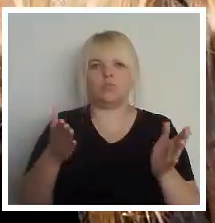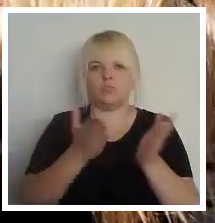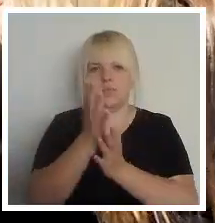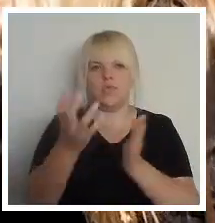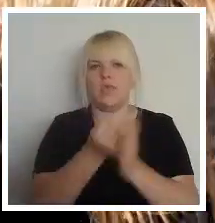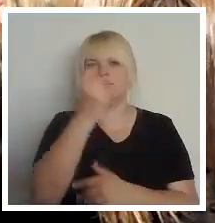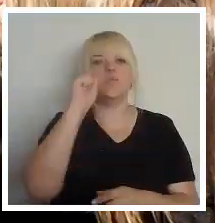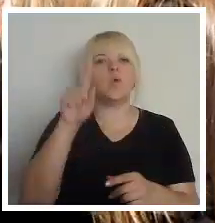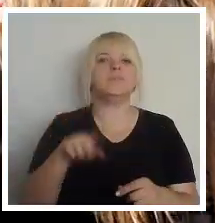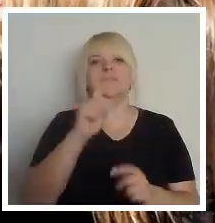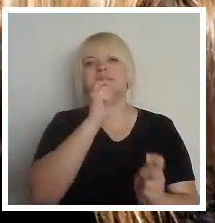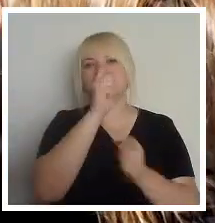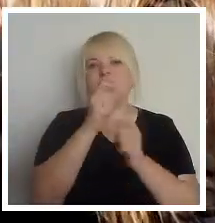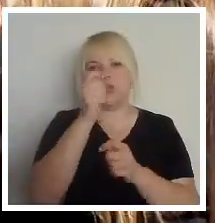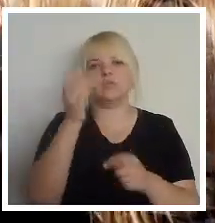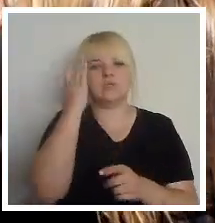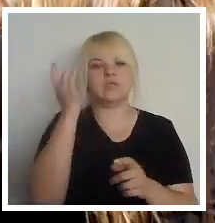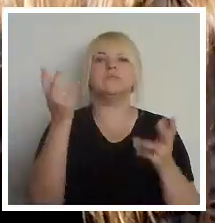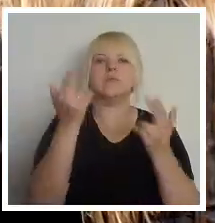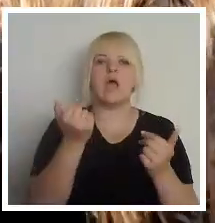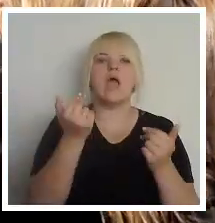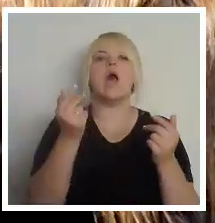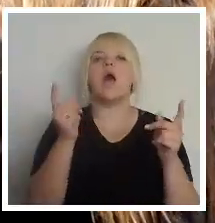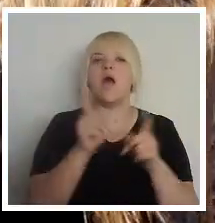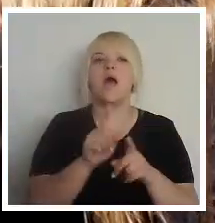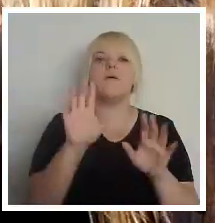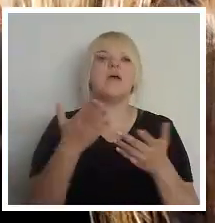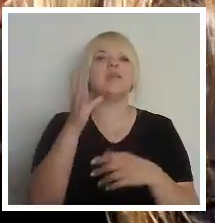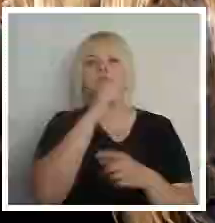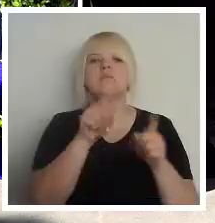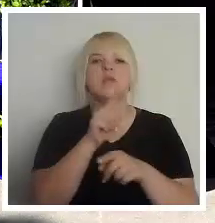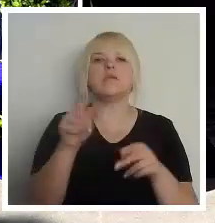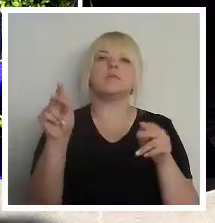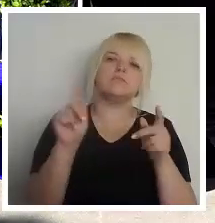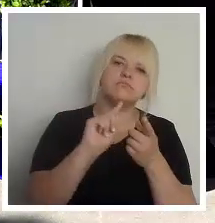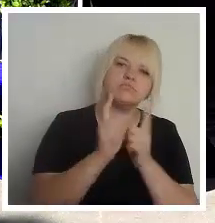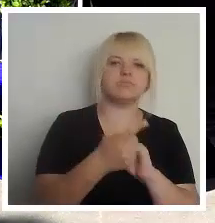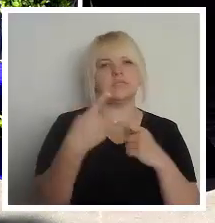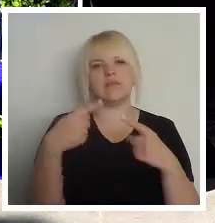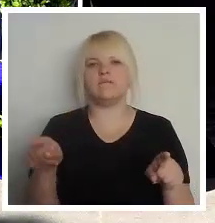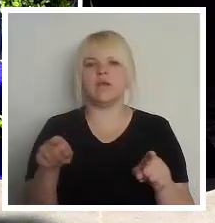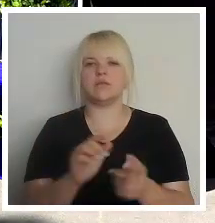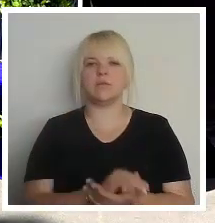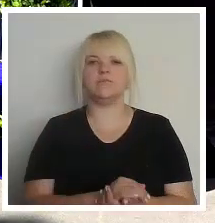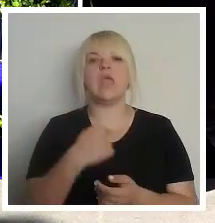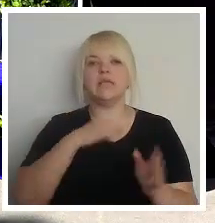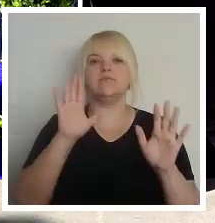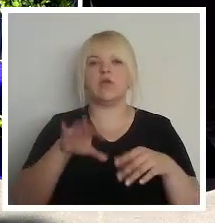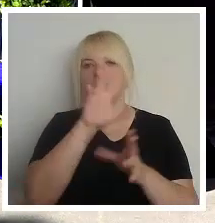protams, ir ziedošanas princips, bet vai ir kaut kāda iespēja to varbūt regulēt vēl arī citādāk? Es varu pavisam